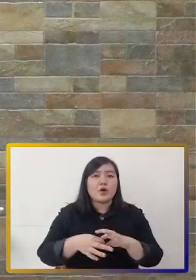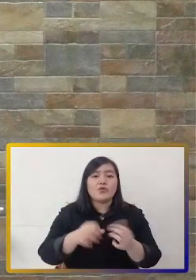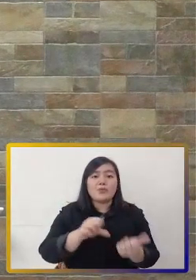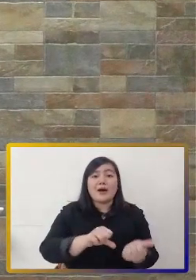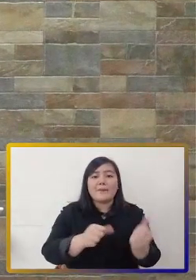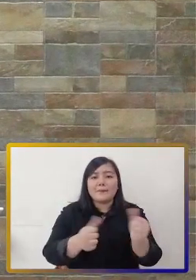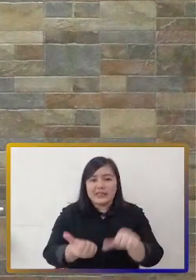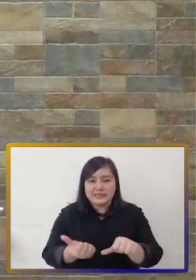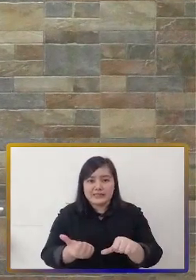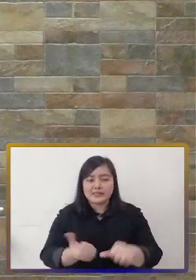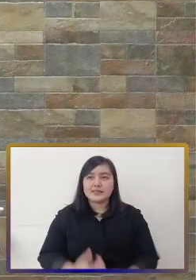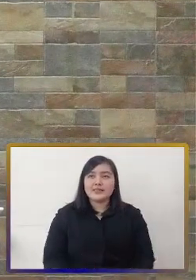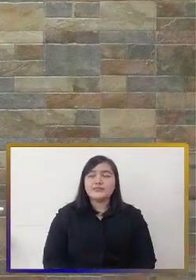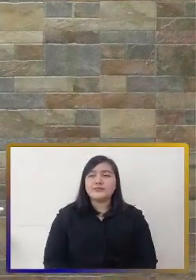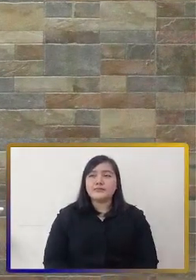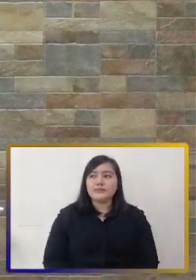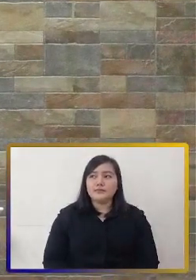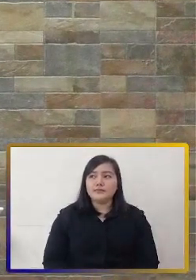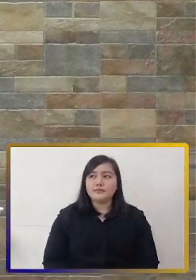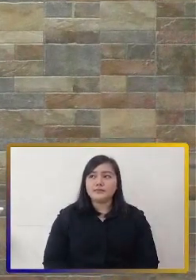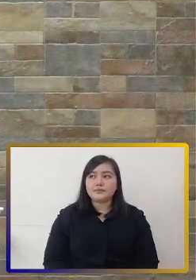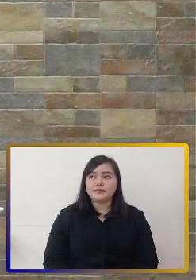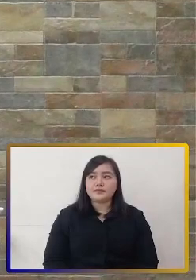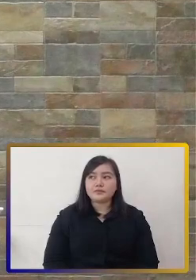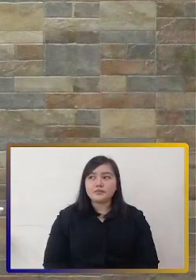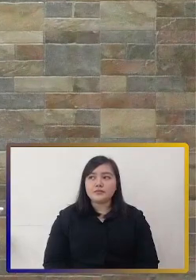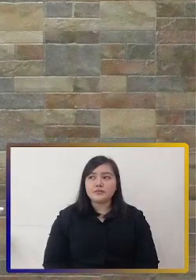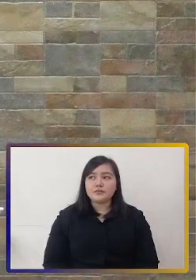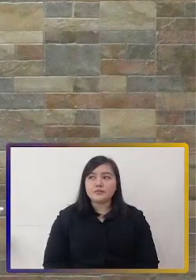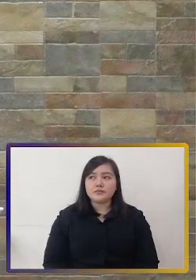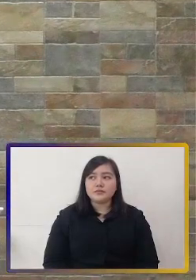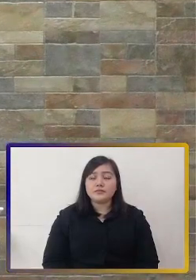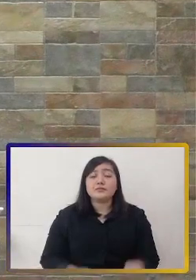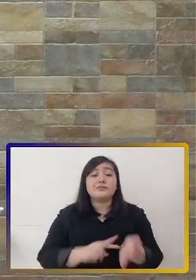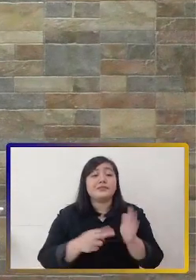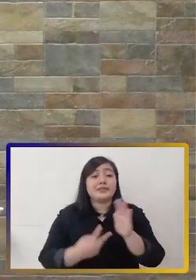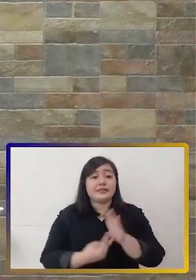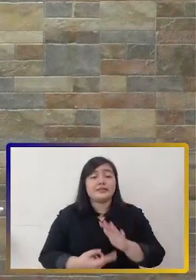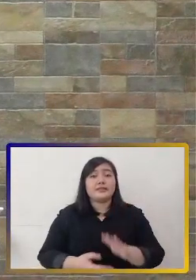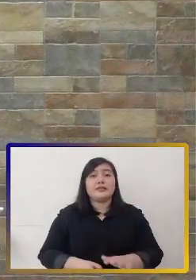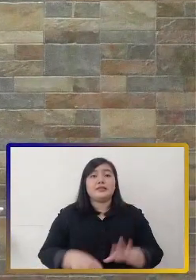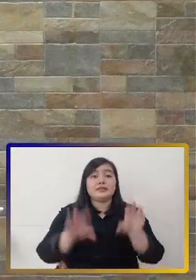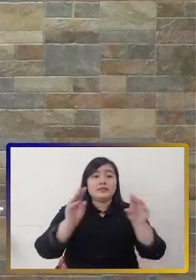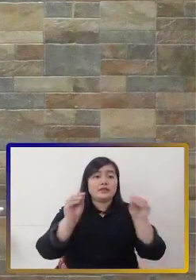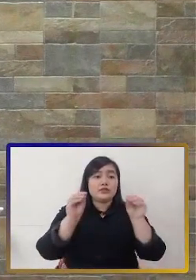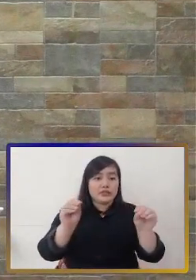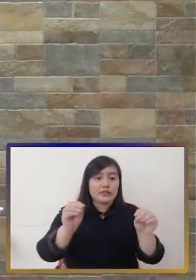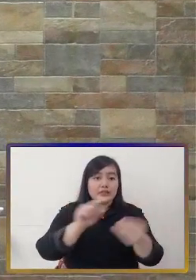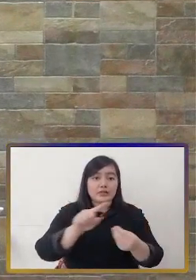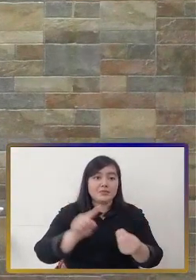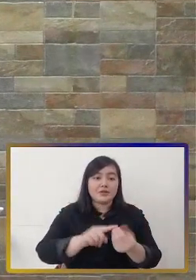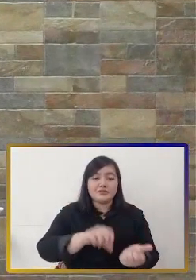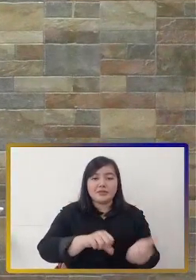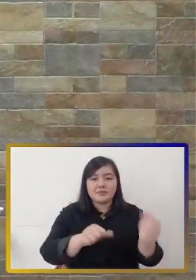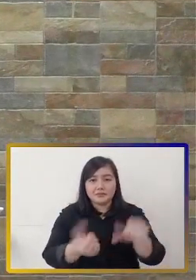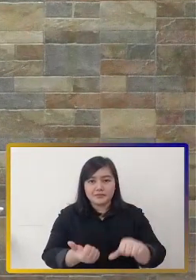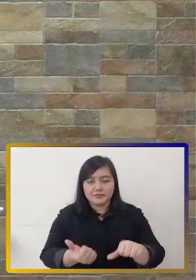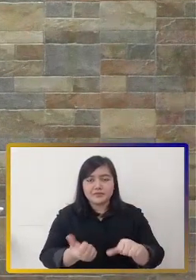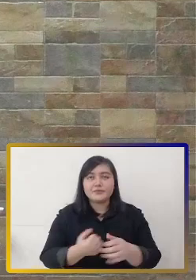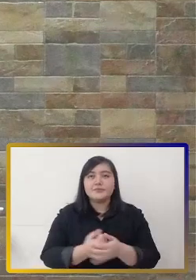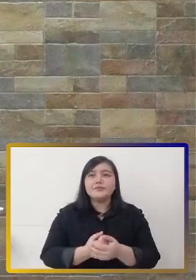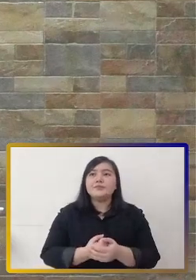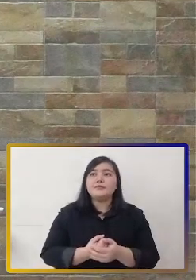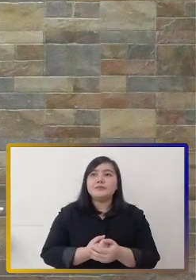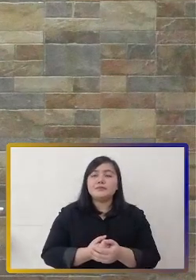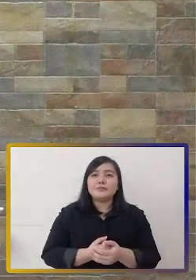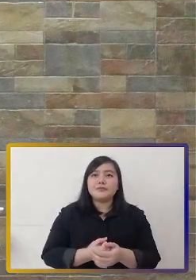tinutukoy ko dito, mga kapatid, ay yung katuruan na ang tinatawag nating Baptist. Na yan po ay maliwanag na